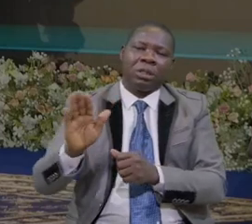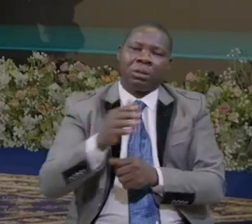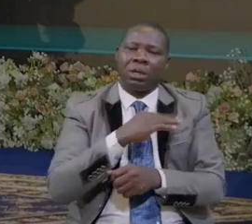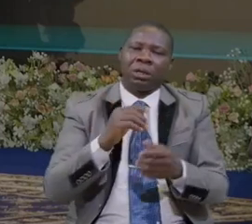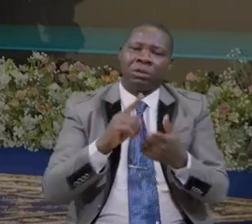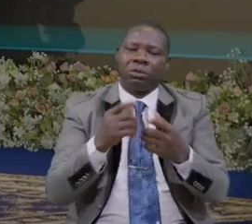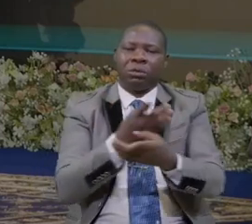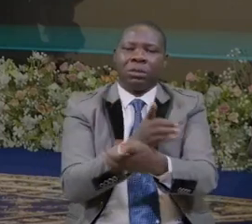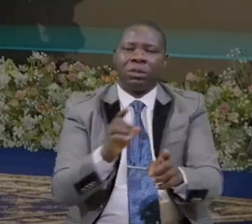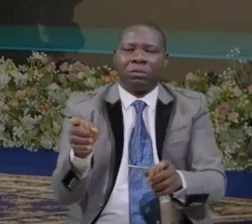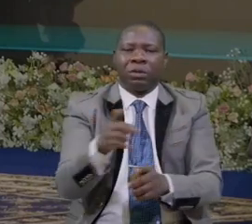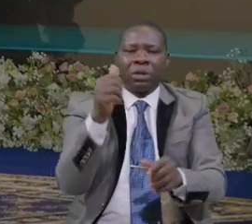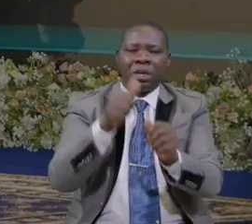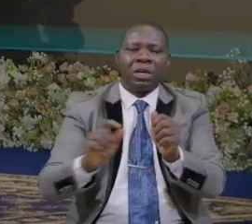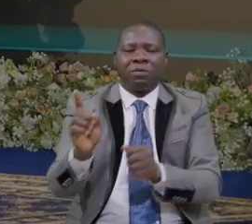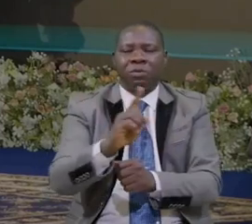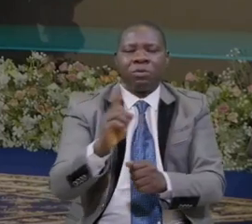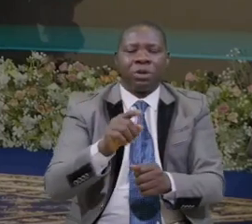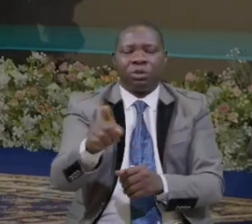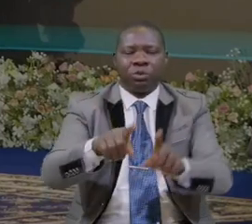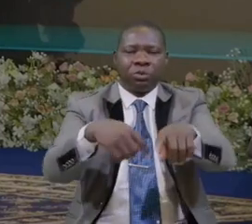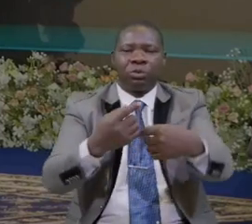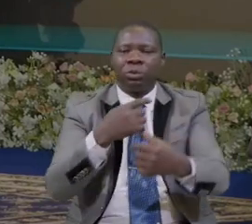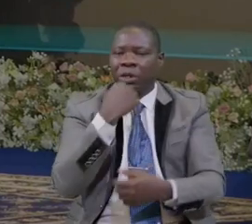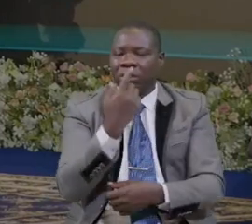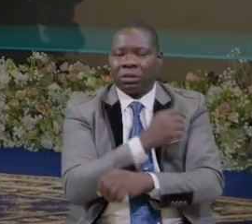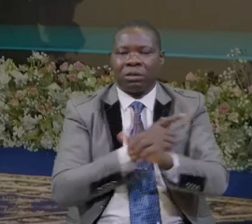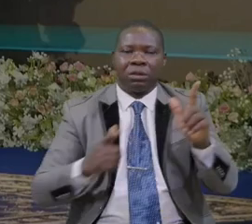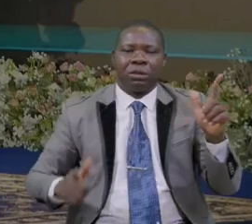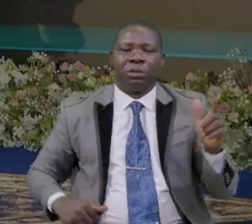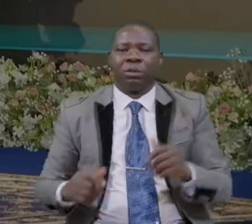Pour te délivrer, partout tu iras, dit l'Éternel.